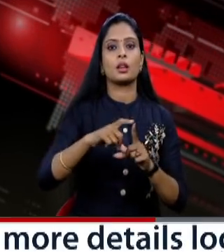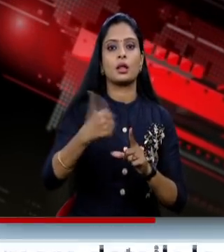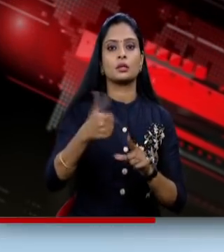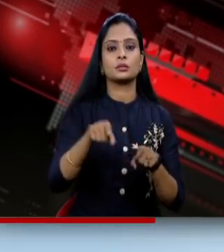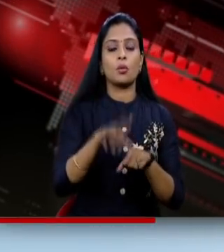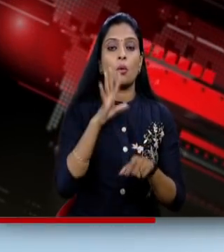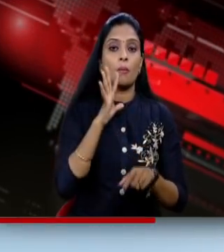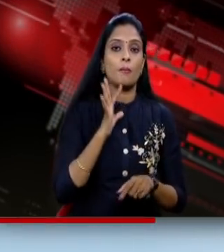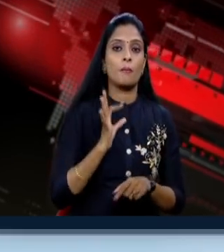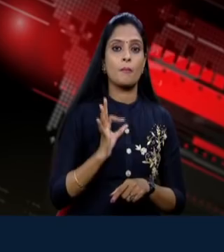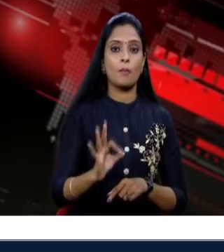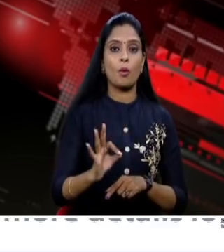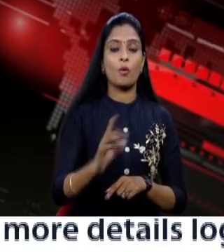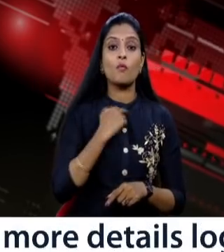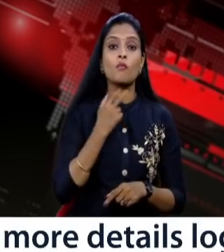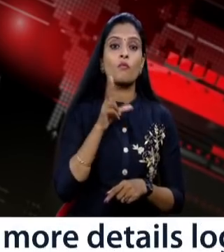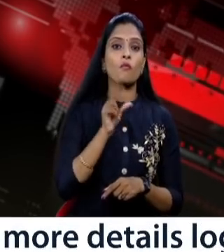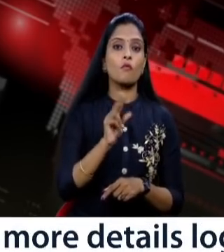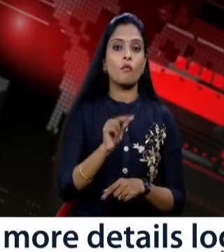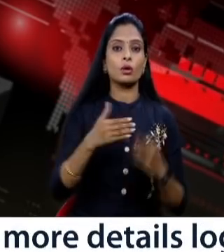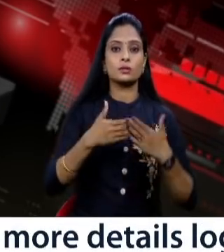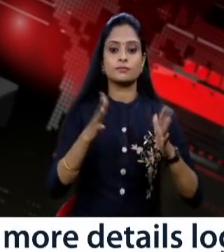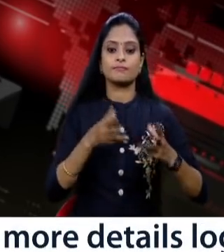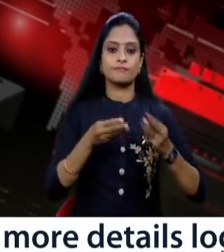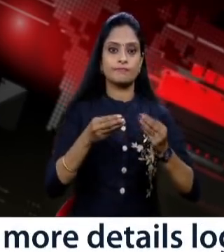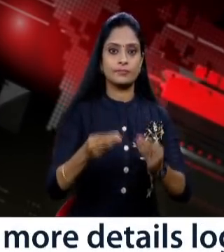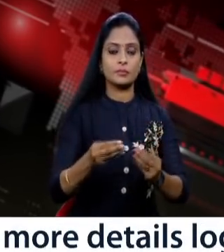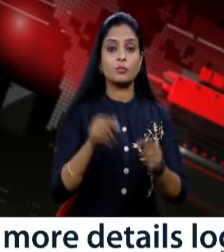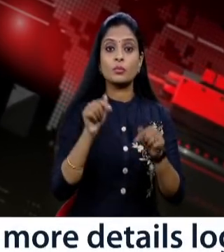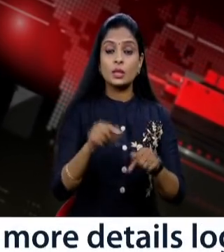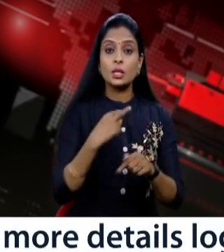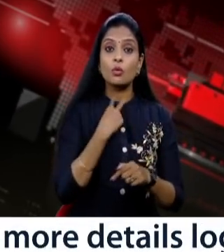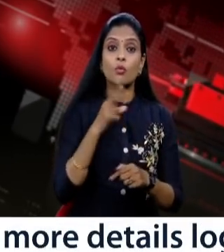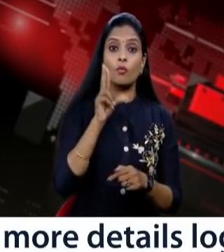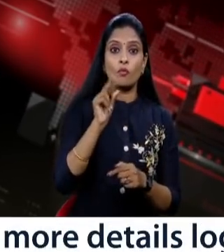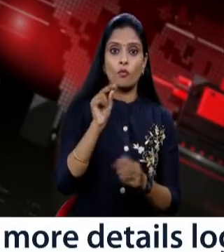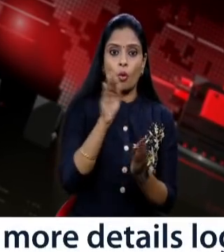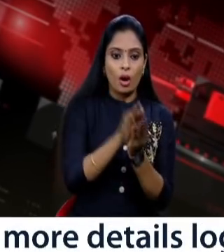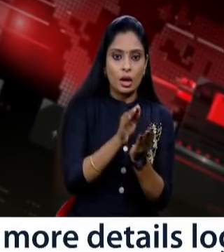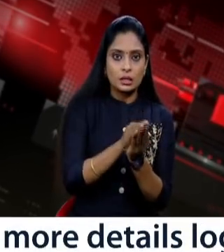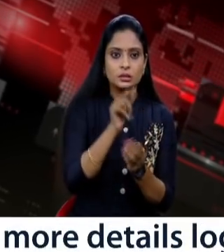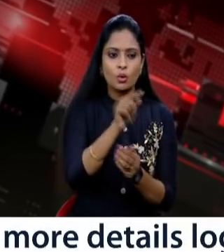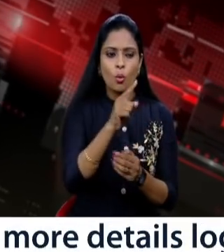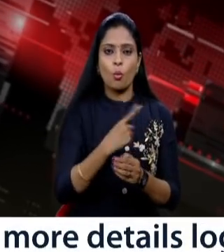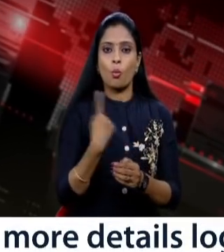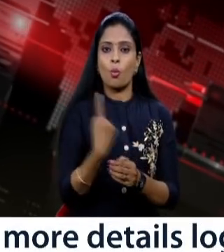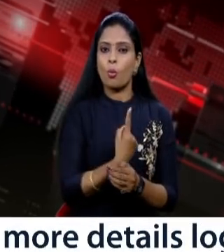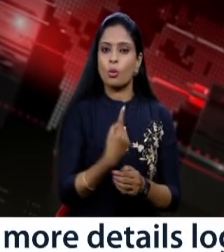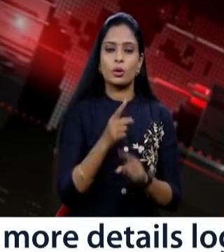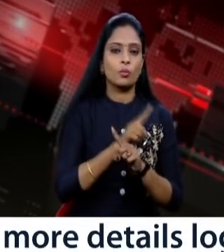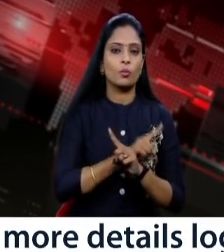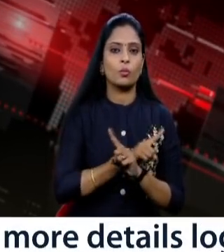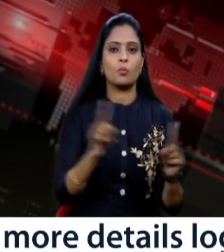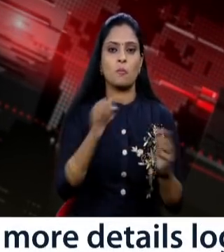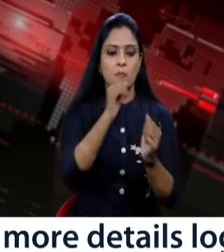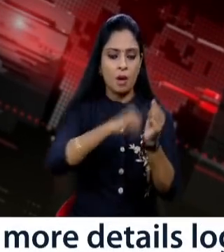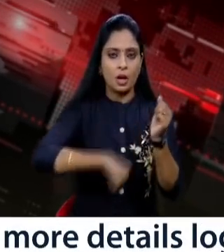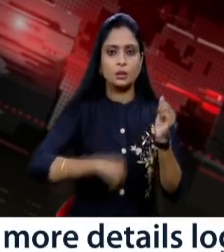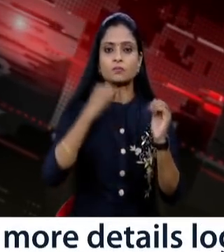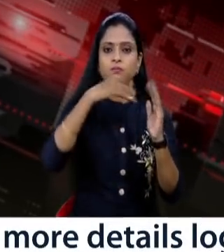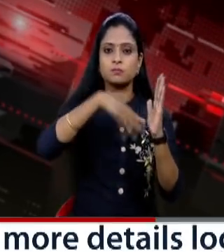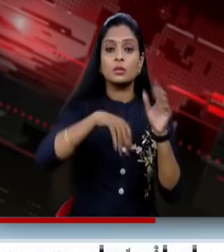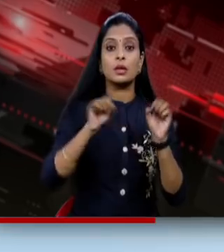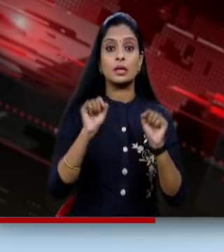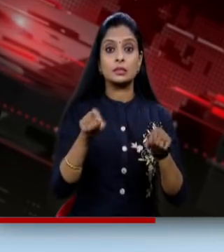സംഭാഷണം പുറത്തുവിടുന്നത്. ഈ ശബ്ദ സംഭാഷണങ്ങൾ ഇതുമാത്രമല്ല എന്നാണ് ബാലചന്ദ്രകുമാർ വിശദീകരിക്കുന്നത്. ഇതുമായി